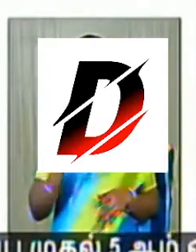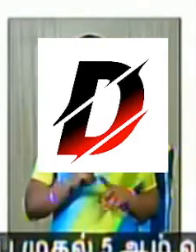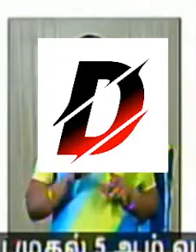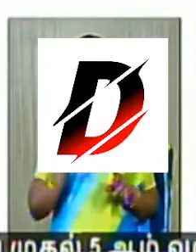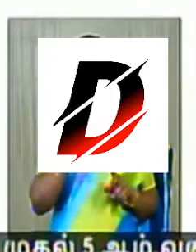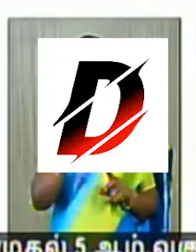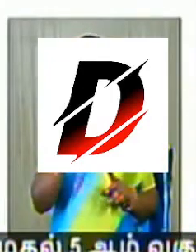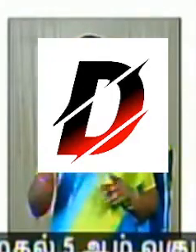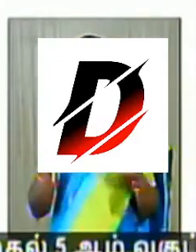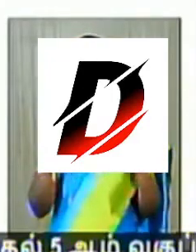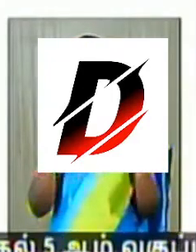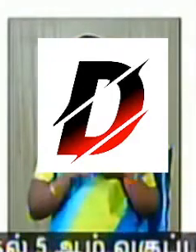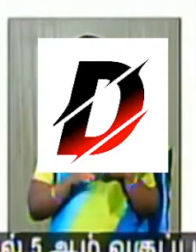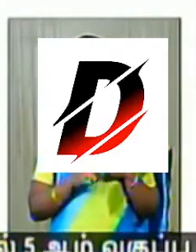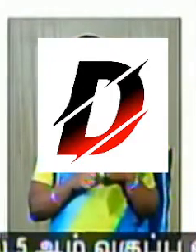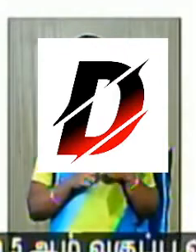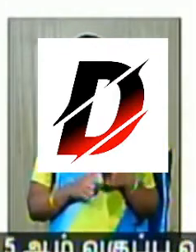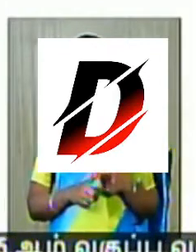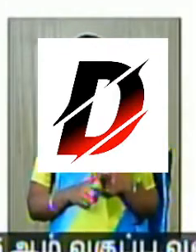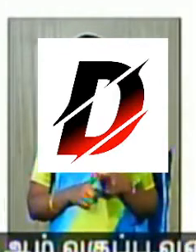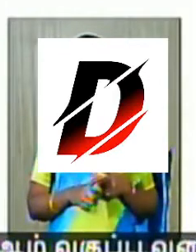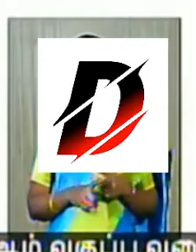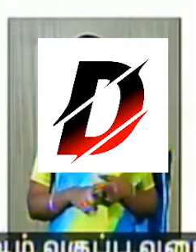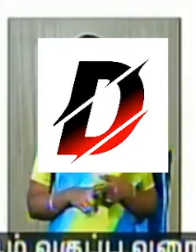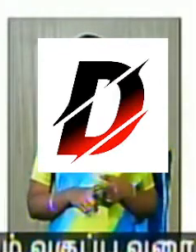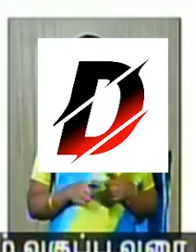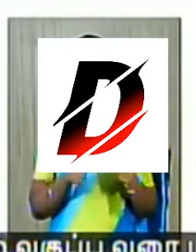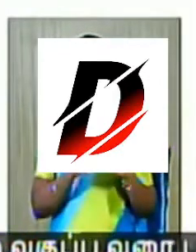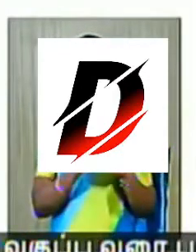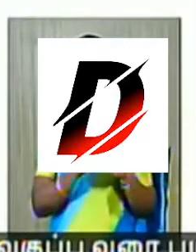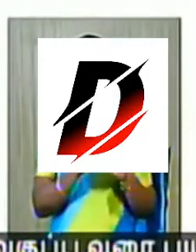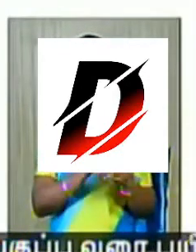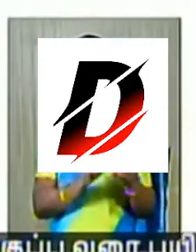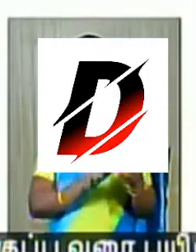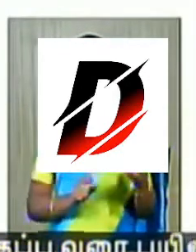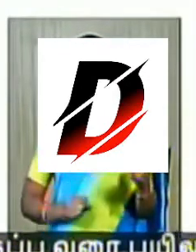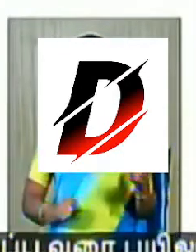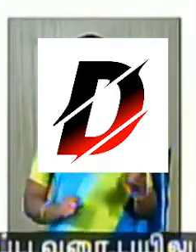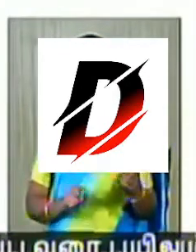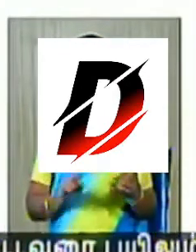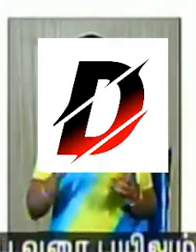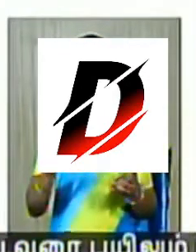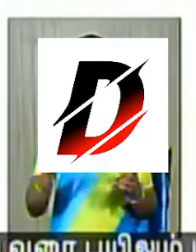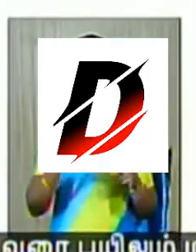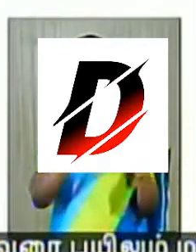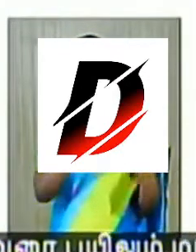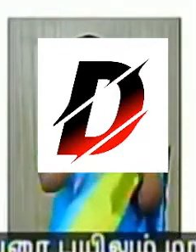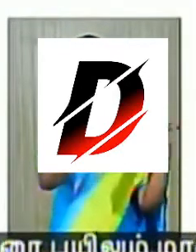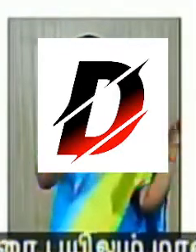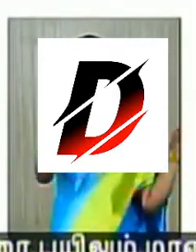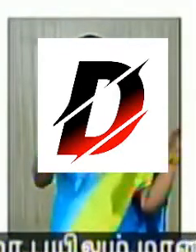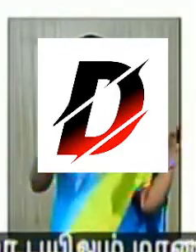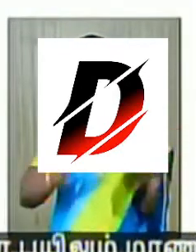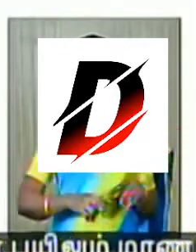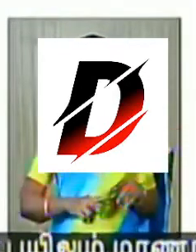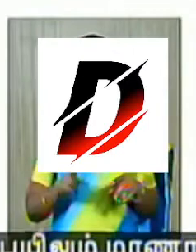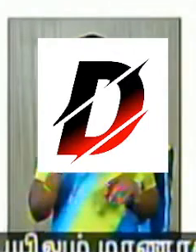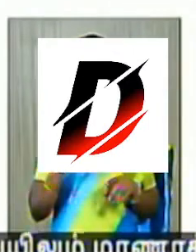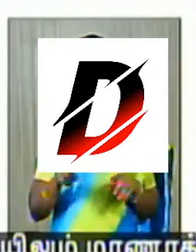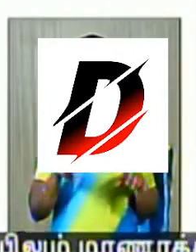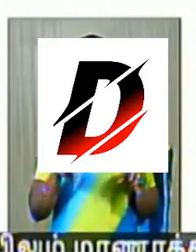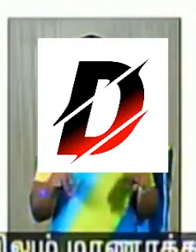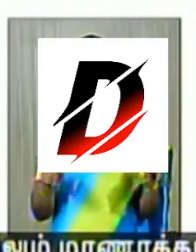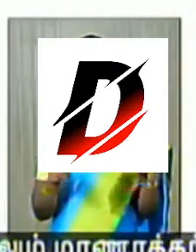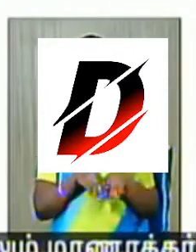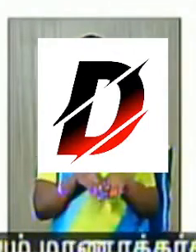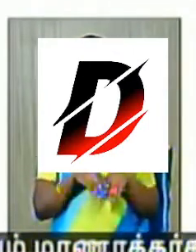2 வெவ்வேறான மெய்யன் மூலங்கள் கிடைக்கும். அப்போ நம்ம எப்படி எழுதுகிற முடிவை, எனவே இருவரி சமன்பாட்டின்